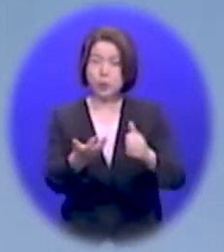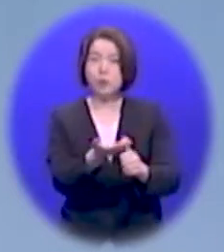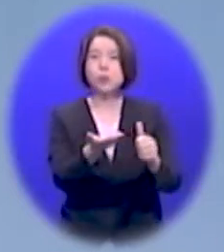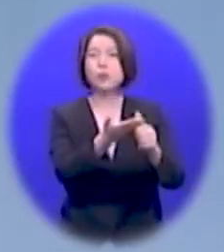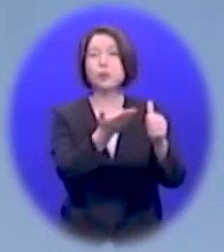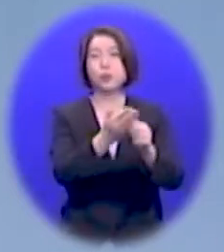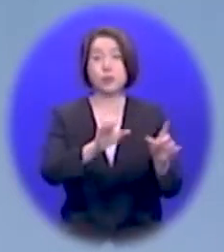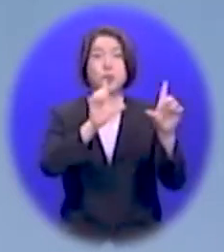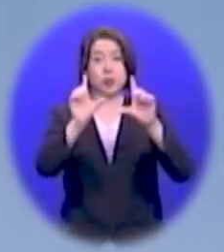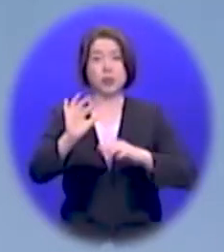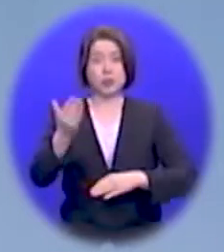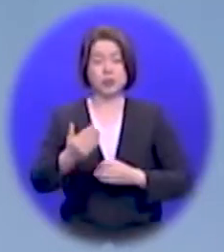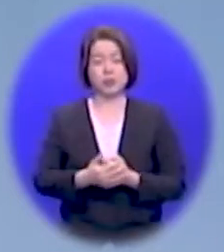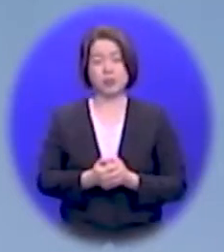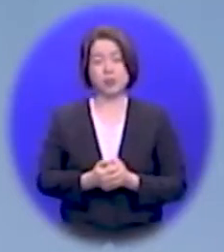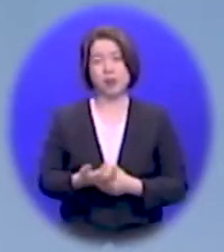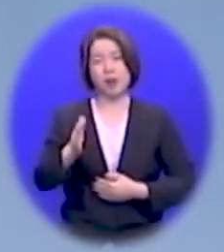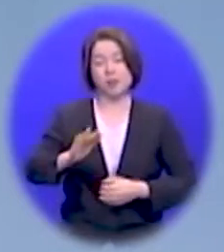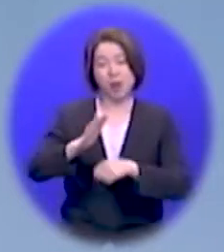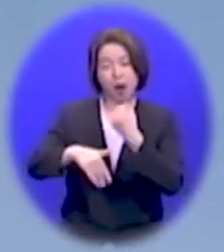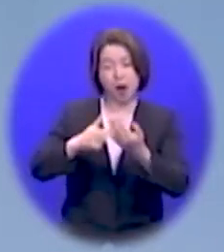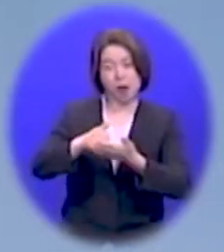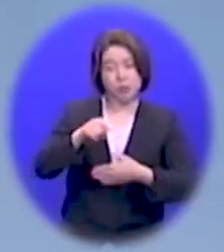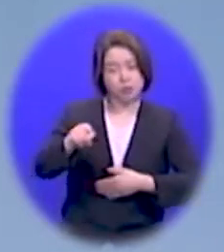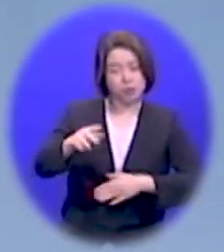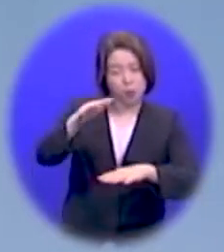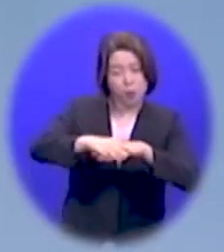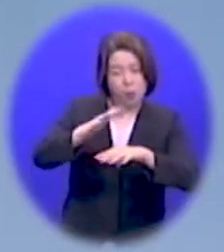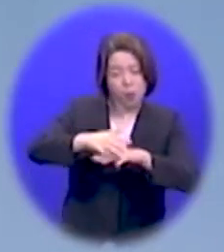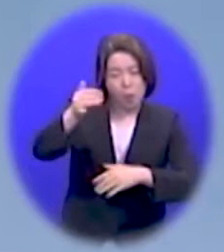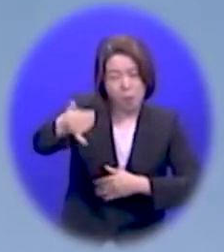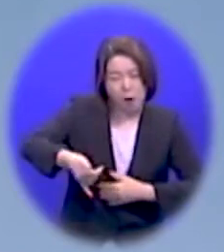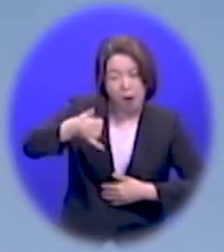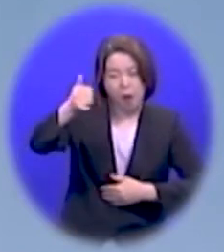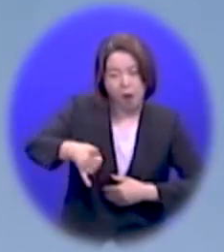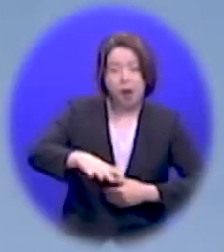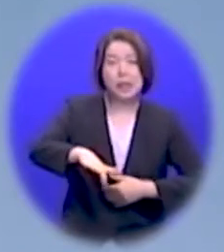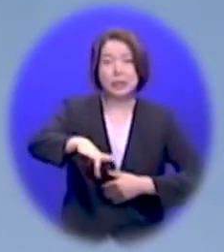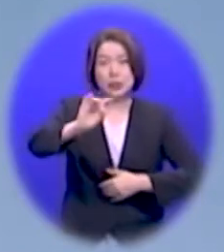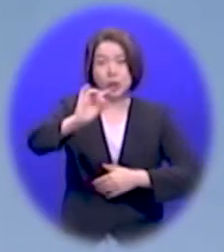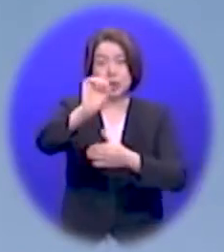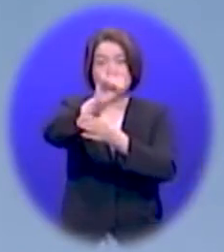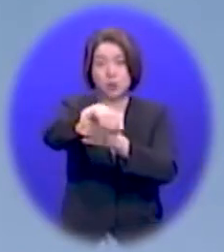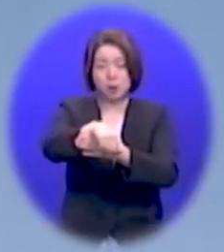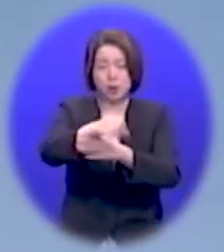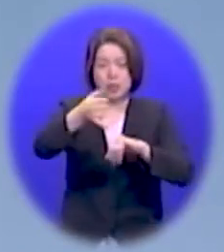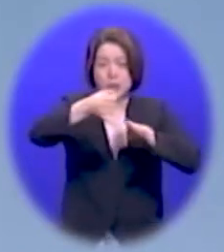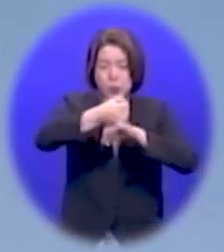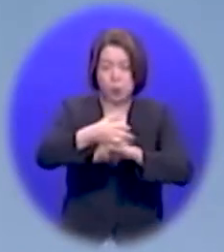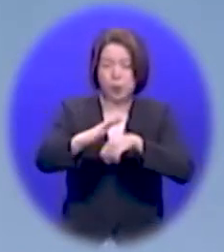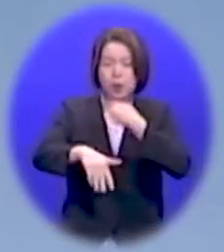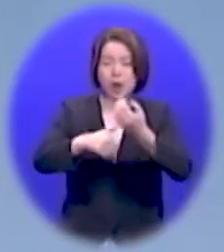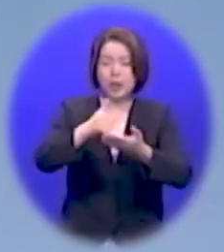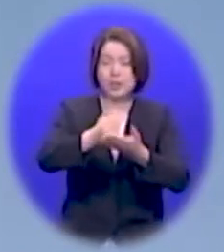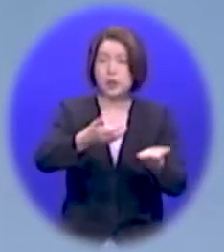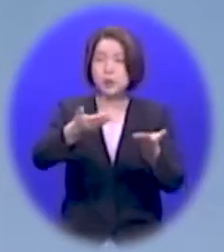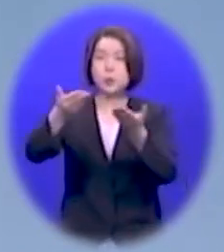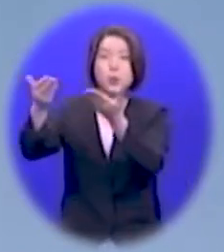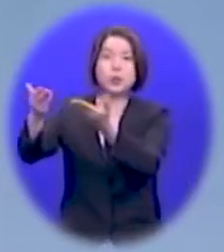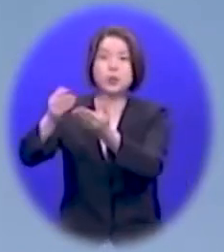하나님께서 그 농사짓고 첫 열매는 반드시 하나님께 바쳐야 한다고 말씀을